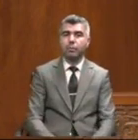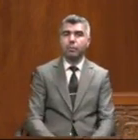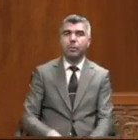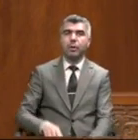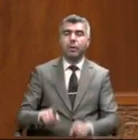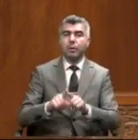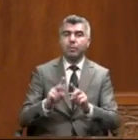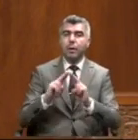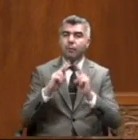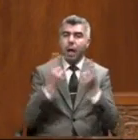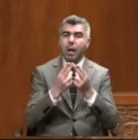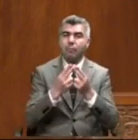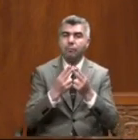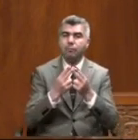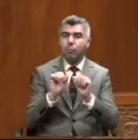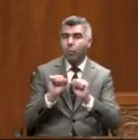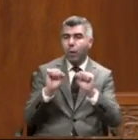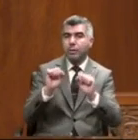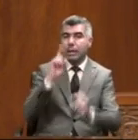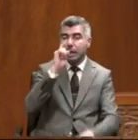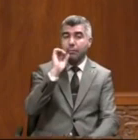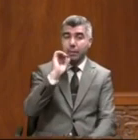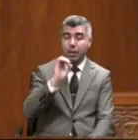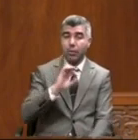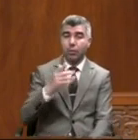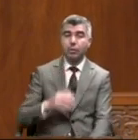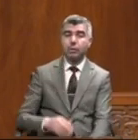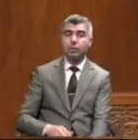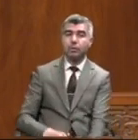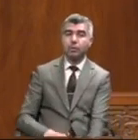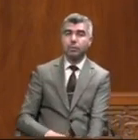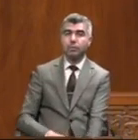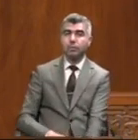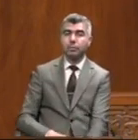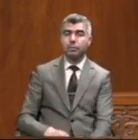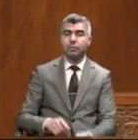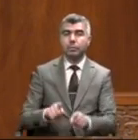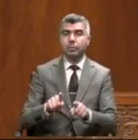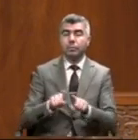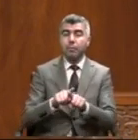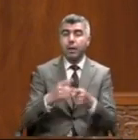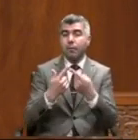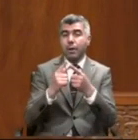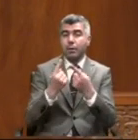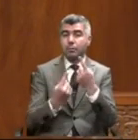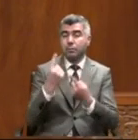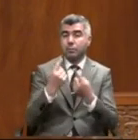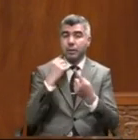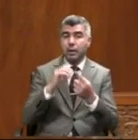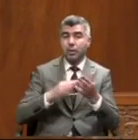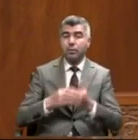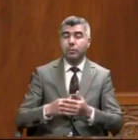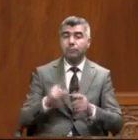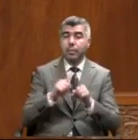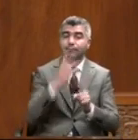سياقا مضطربا مطبوعا بطبيعه الحال بتوالي الازمات مع